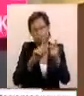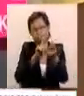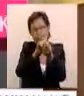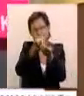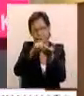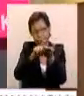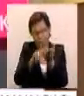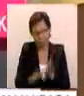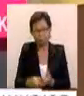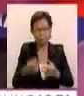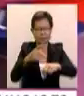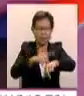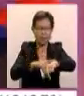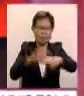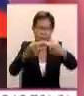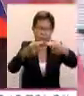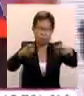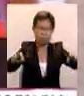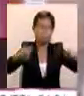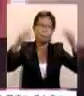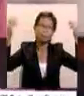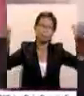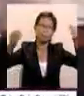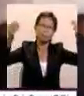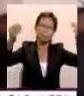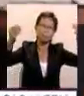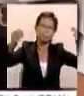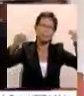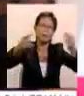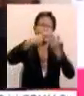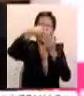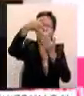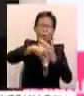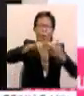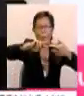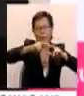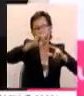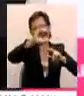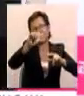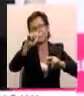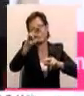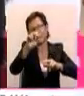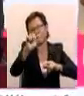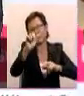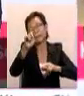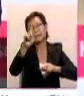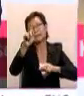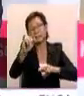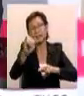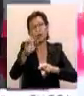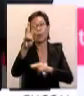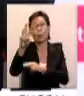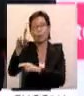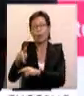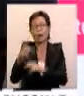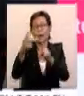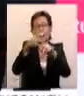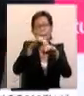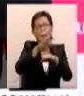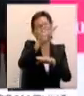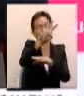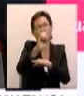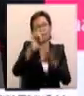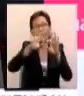media selepas merasmikan Majlis Penyerahan Program Baiti Janati at Wilayah Persekutuan kepada 40 keluarga miskin